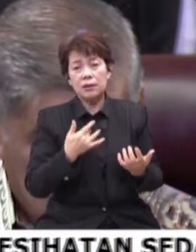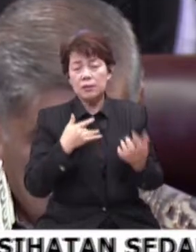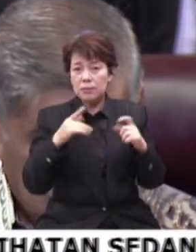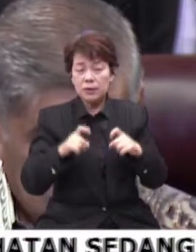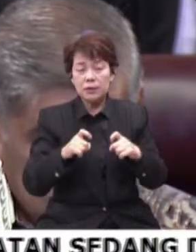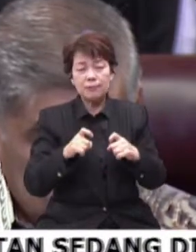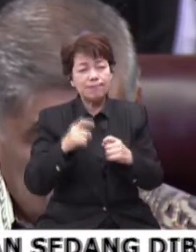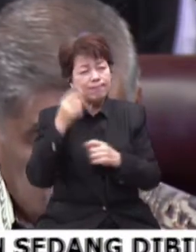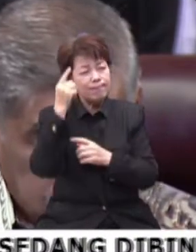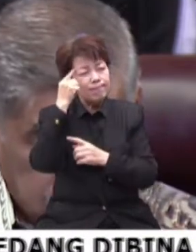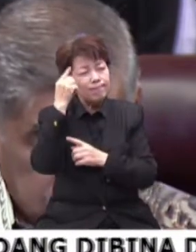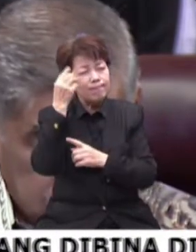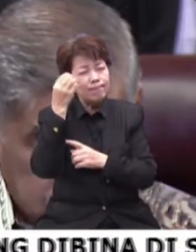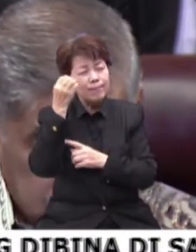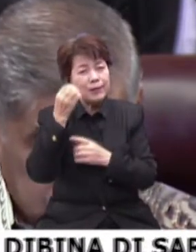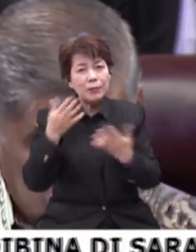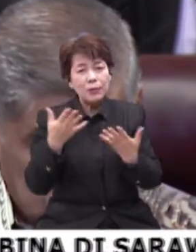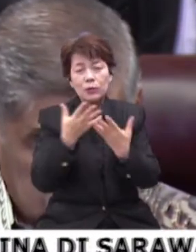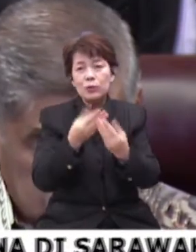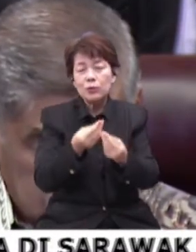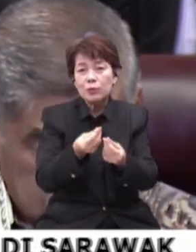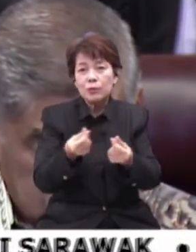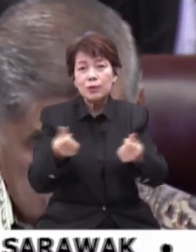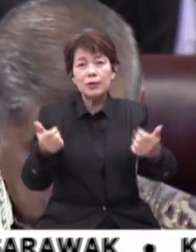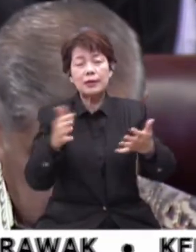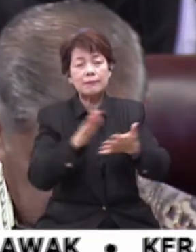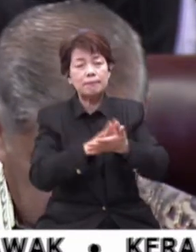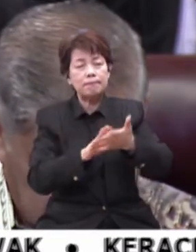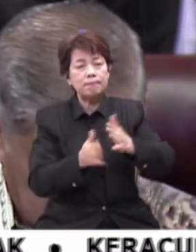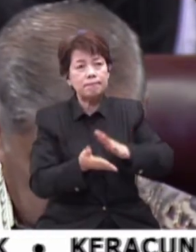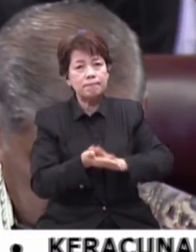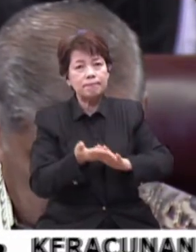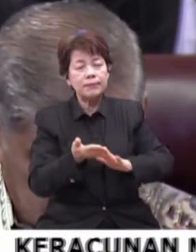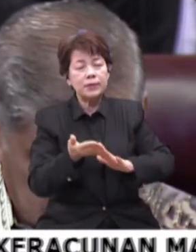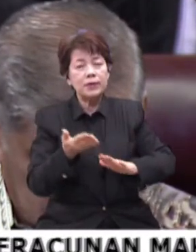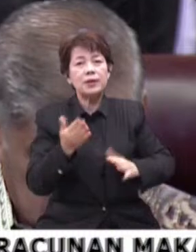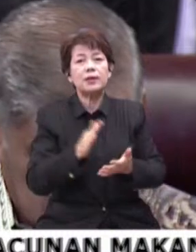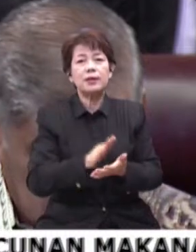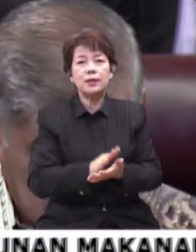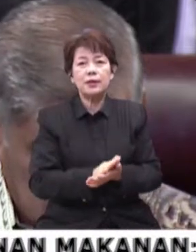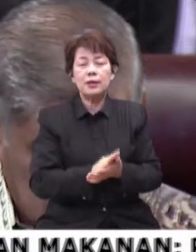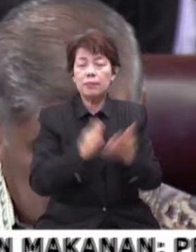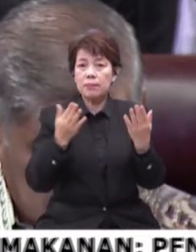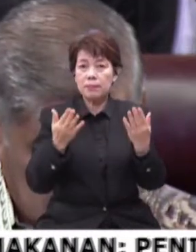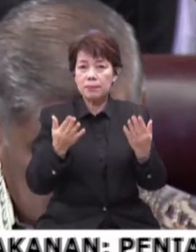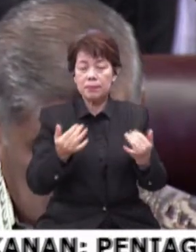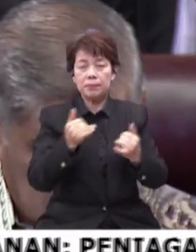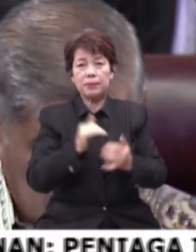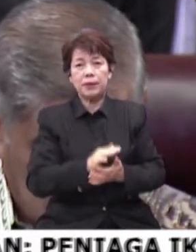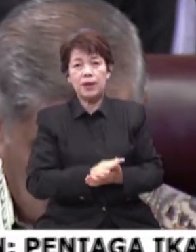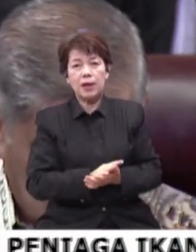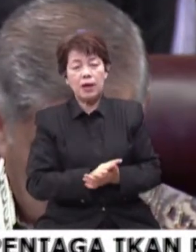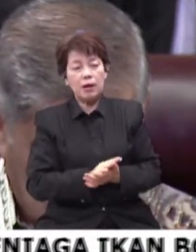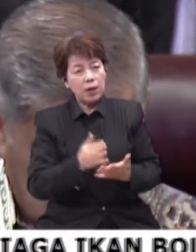memikirkan jalan keluar ya Kita telah mengusulkan juga contohnya diantaranya ialah mengambil prinsip-project contra ini